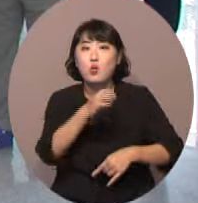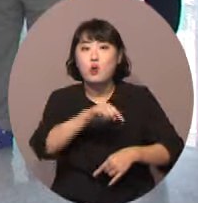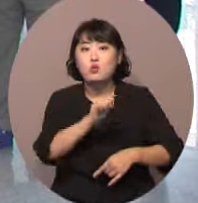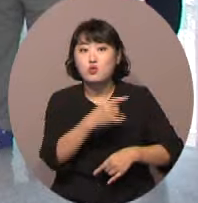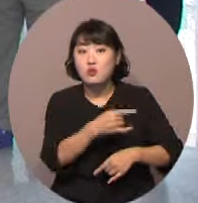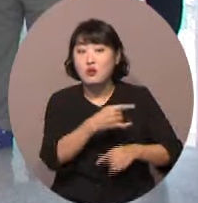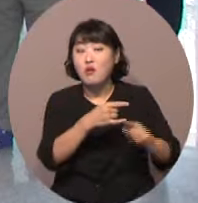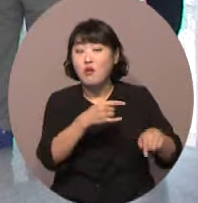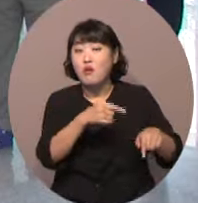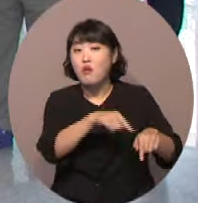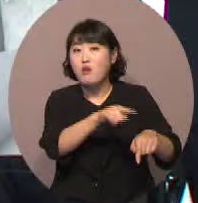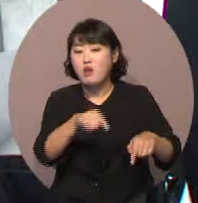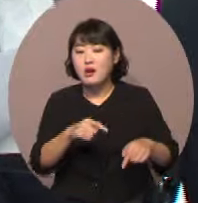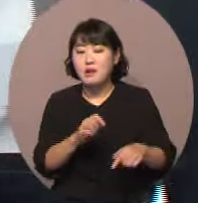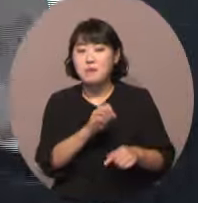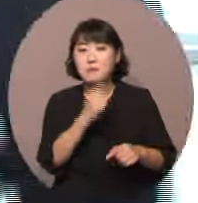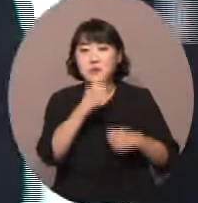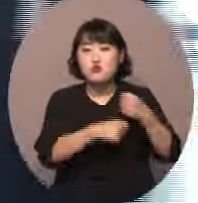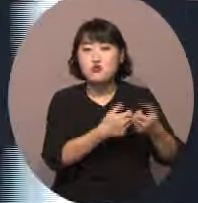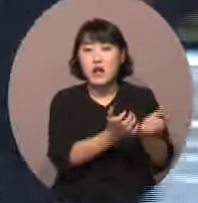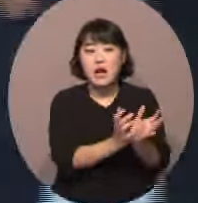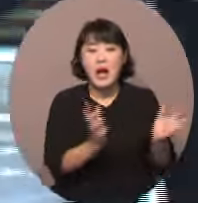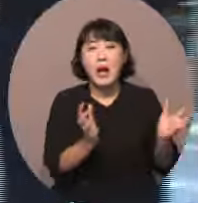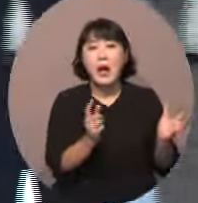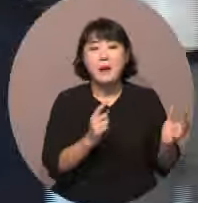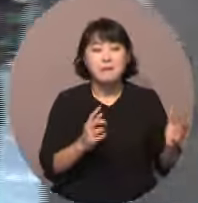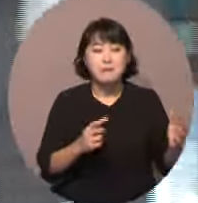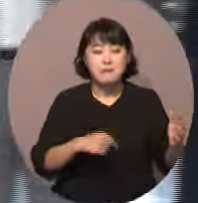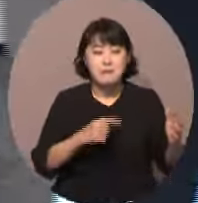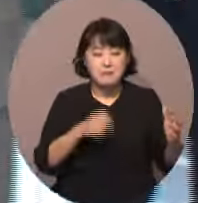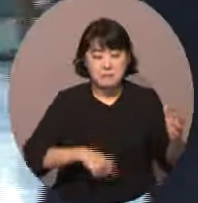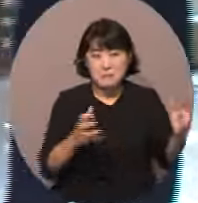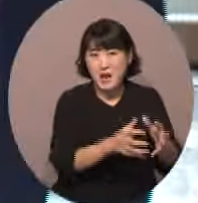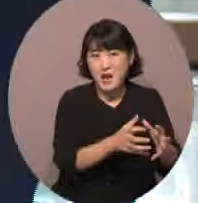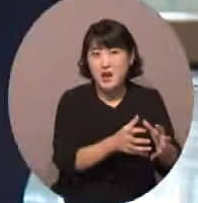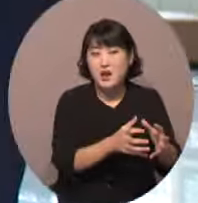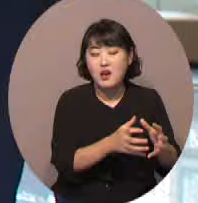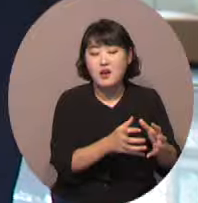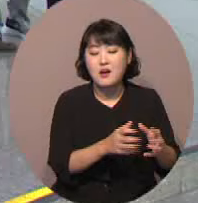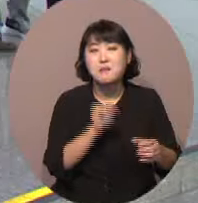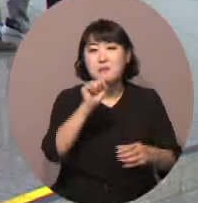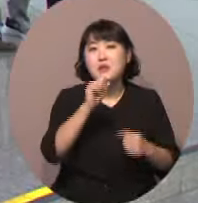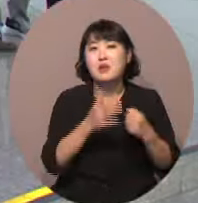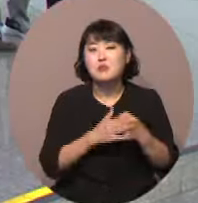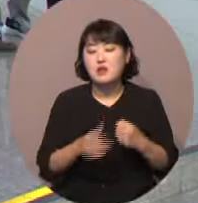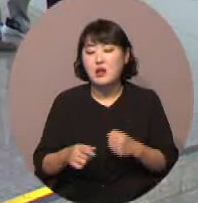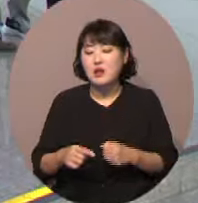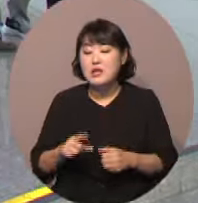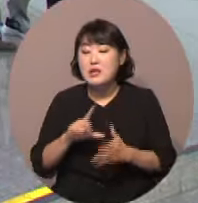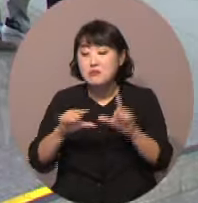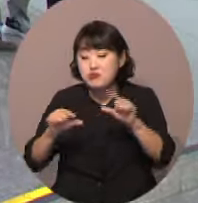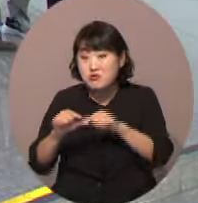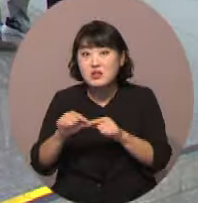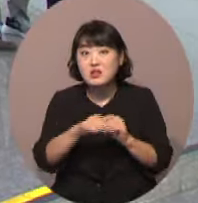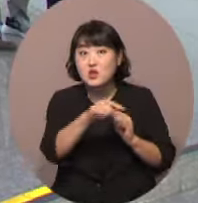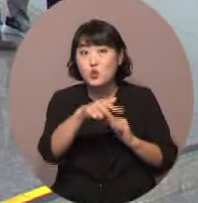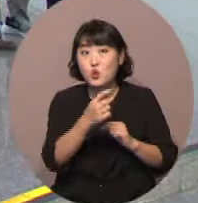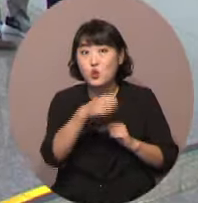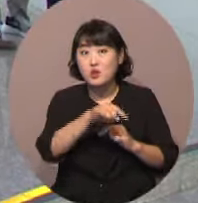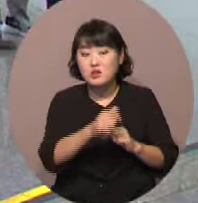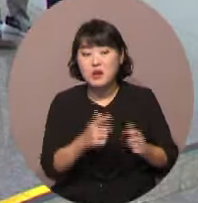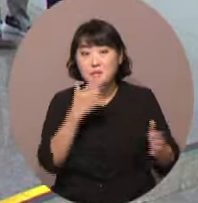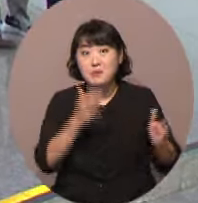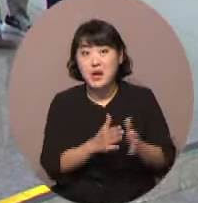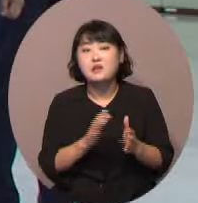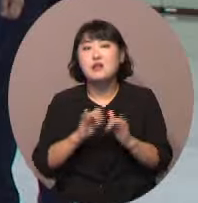측이 민주당과 야합해 파행을 주도했다 일부 자당 의원들에 대한 재명 의원직 사퇴를 요구했습니다